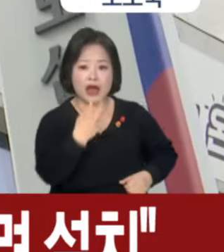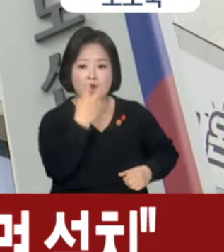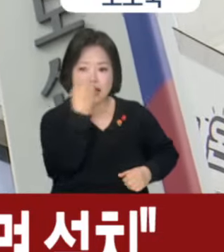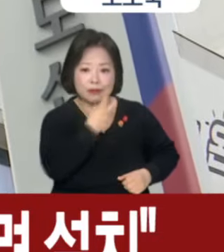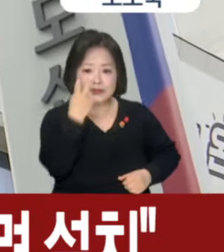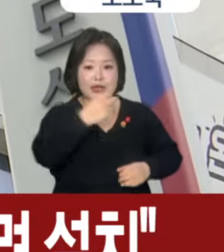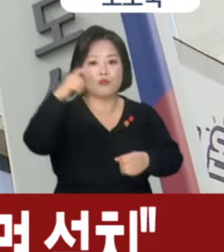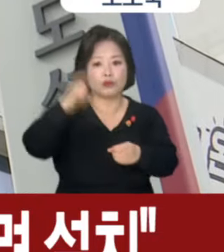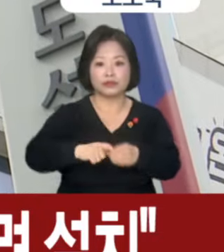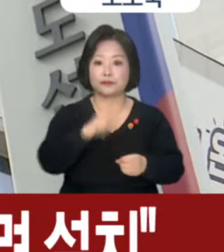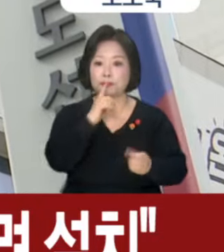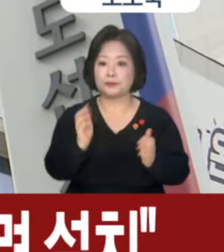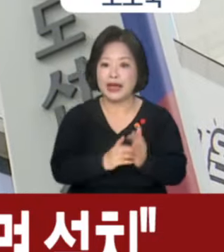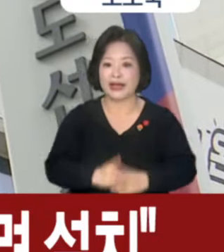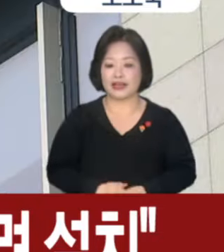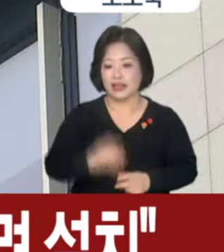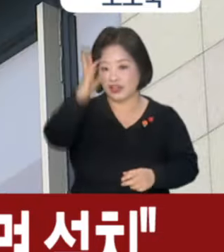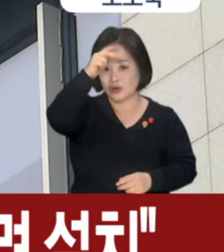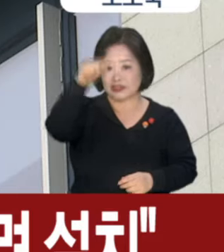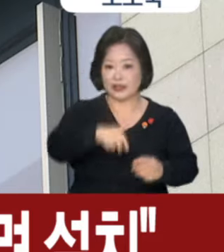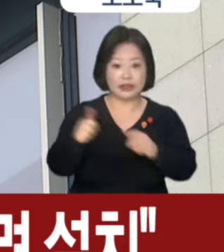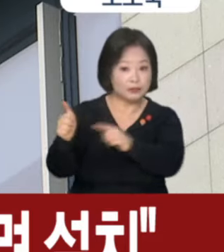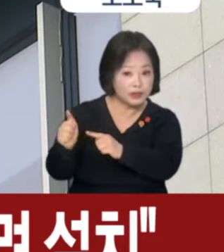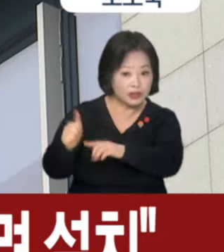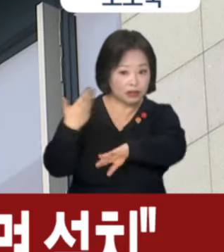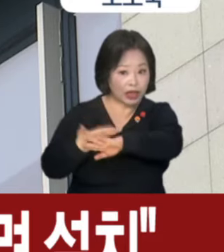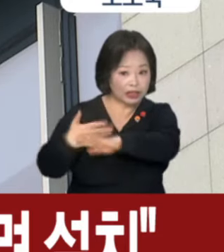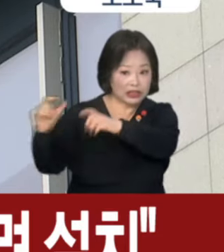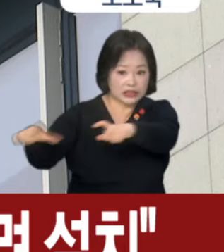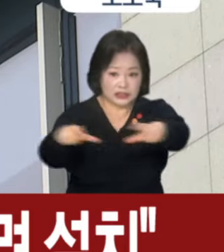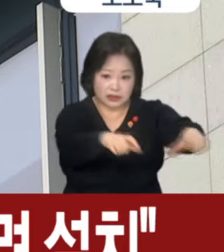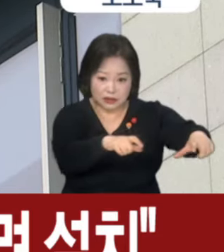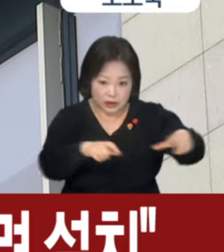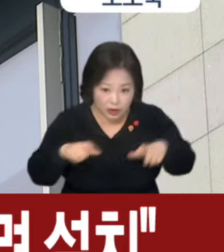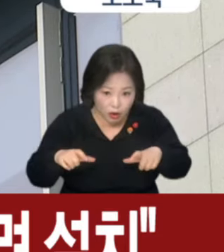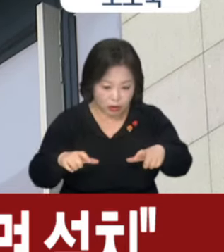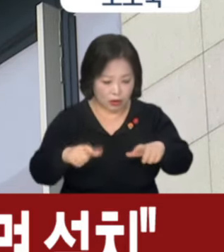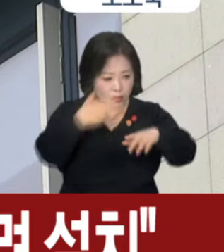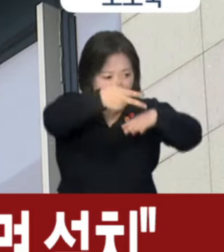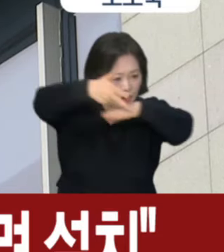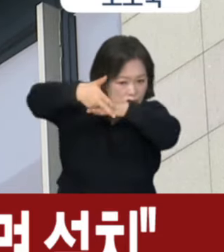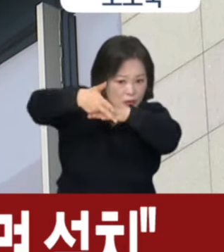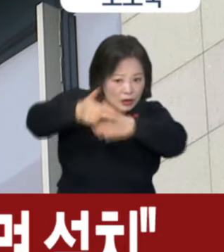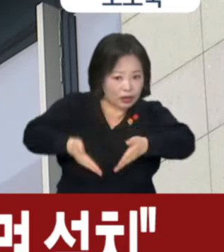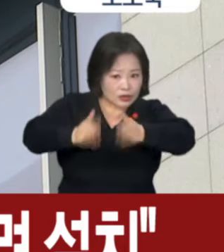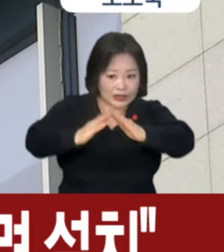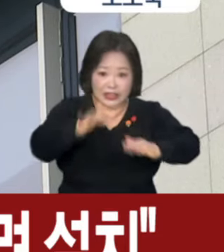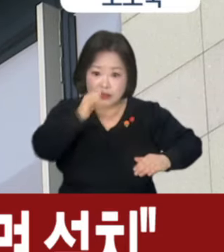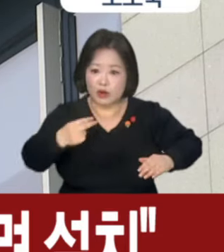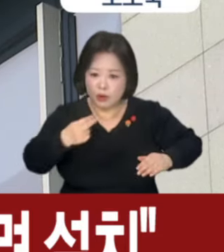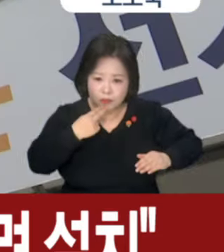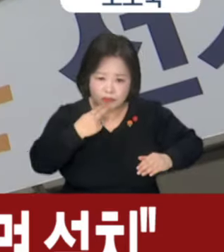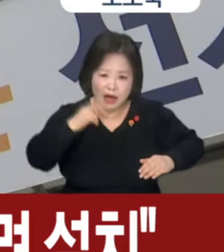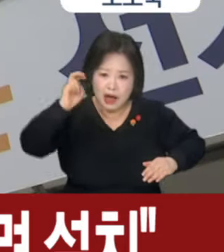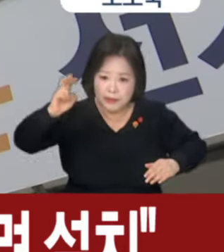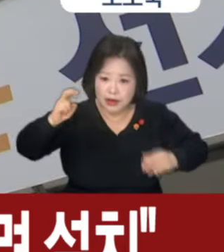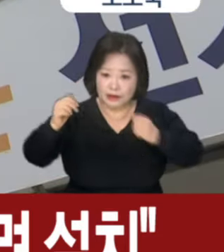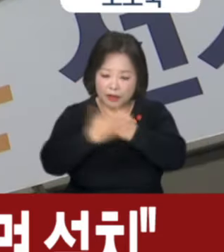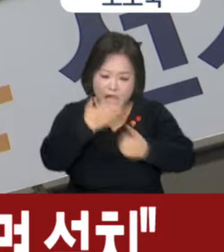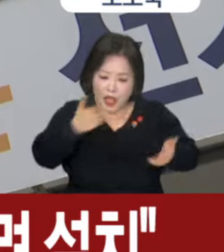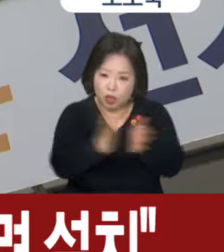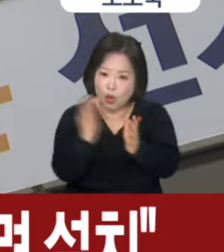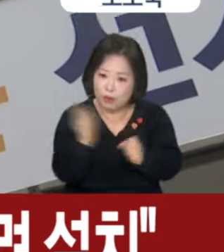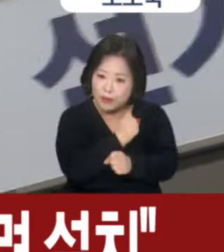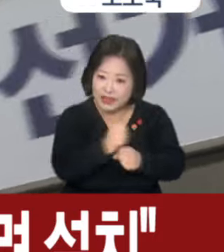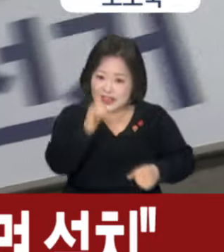했다고 주장했습니다. 경찰은 A씨가 다른 지역의 사전투표소에서도 카메라를 설치했을 가능성이 있다며 공범